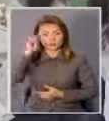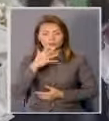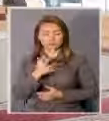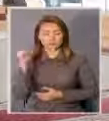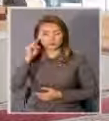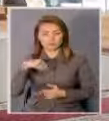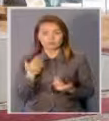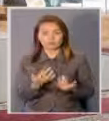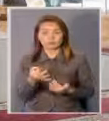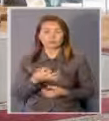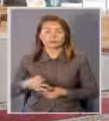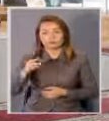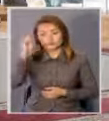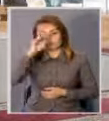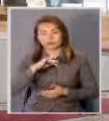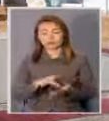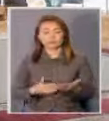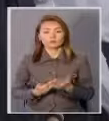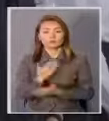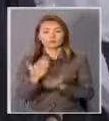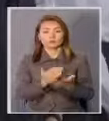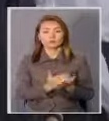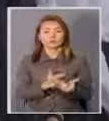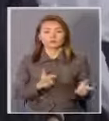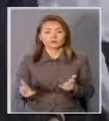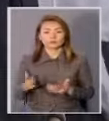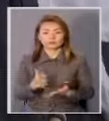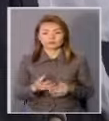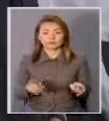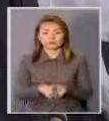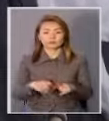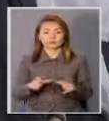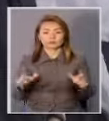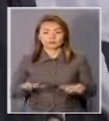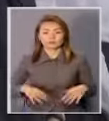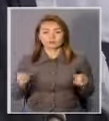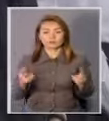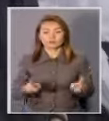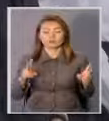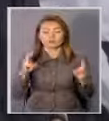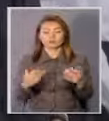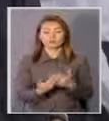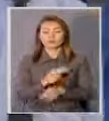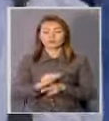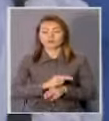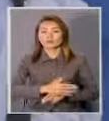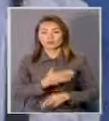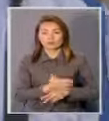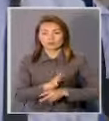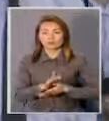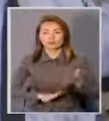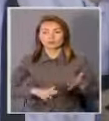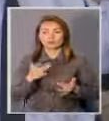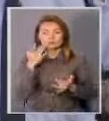тілеймін. Биыл облыстағы білім ордалары жаңа оқу жылына сақадай сай дегенмен кей мектептер апатты деп танылып қайта жөндеуден өткізілуде. Ал